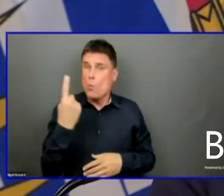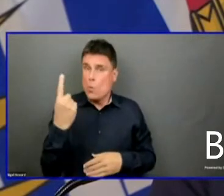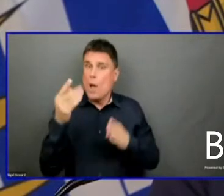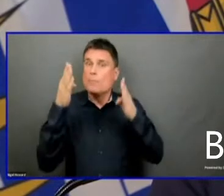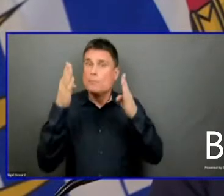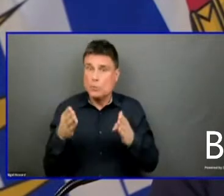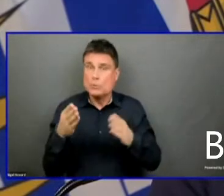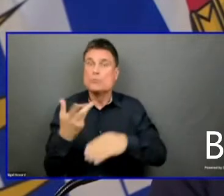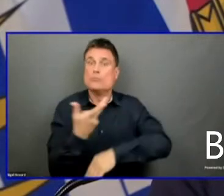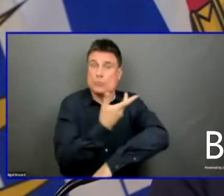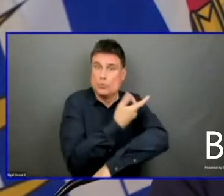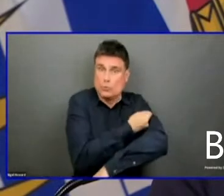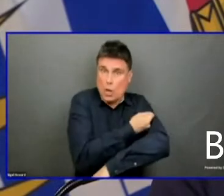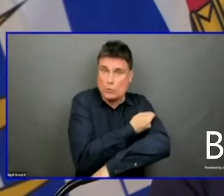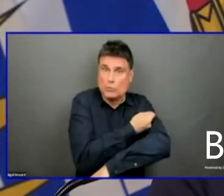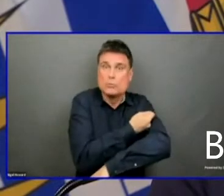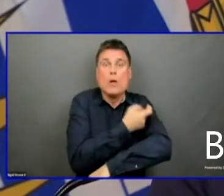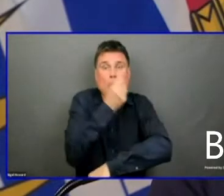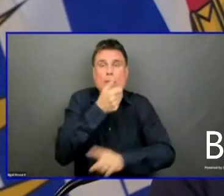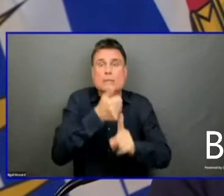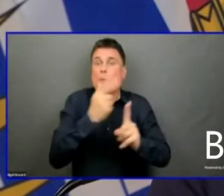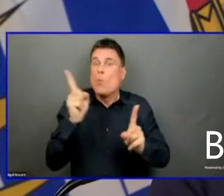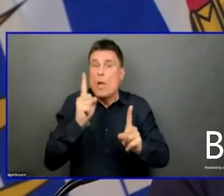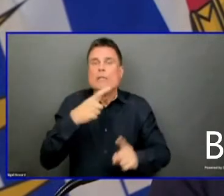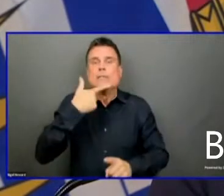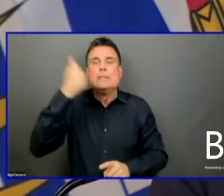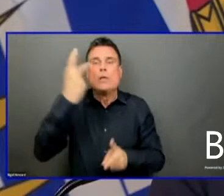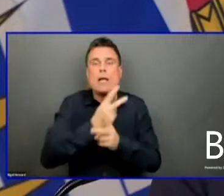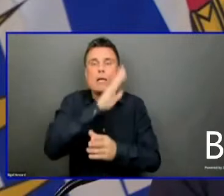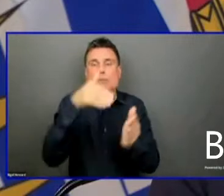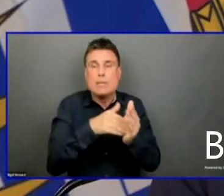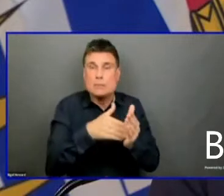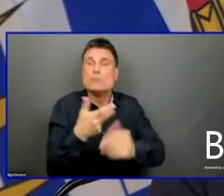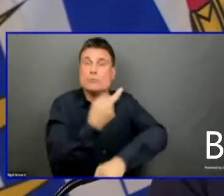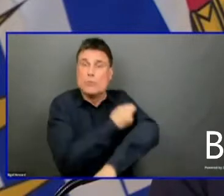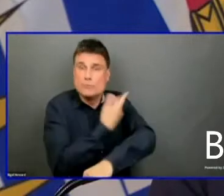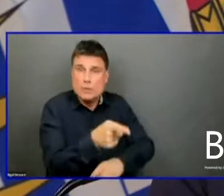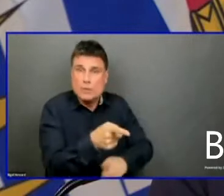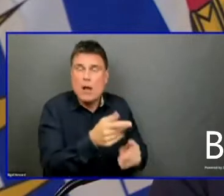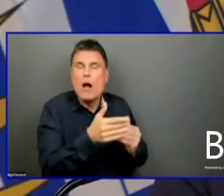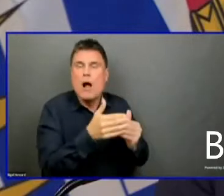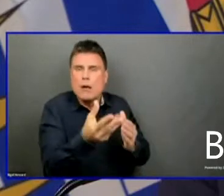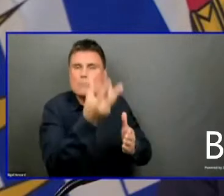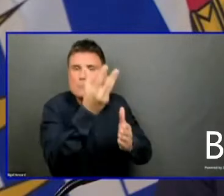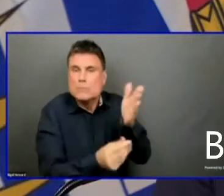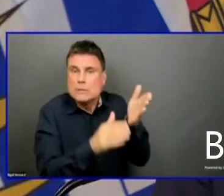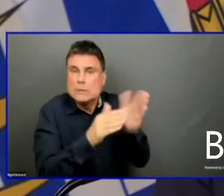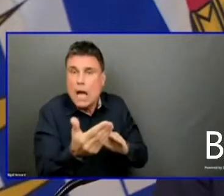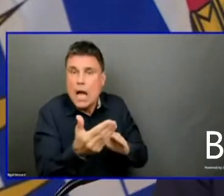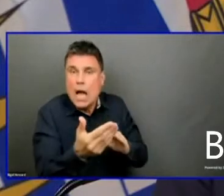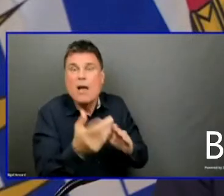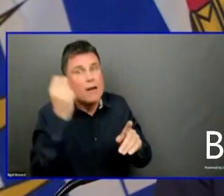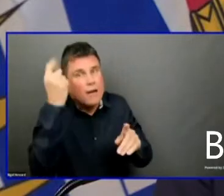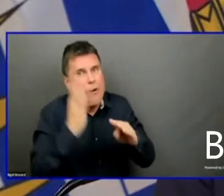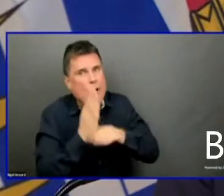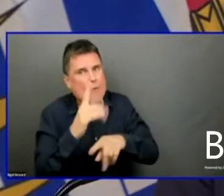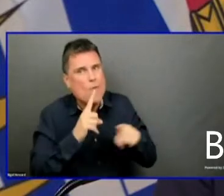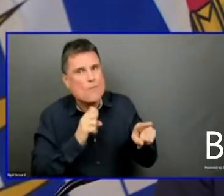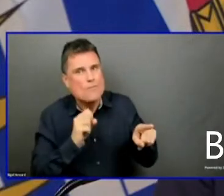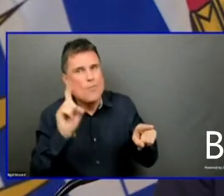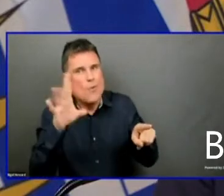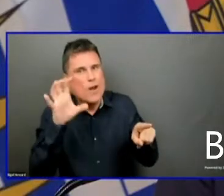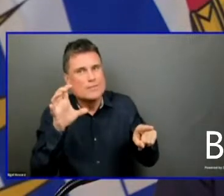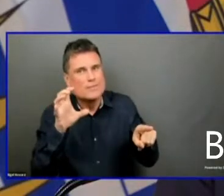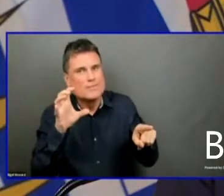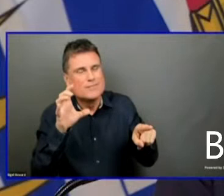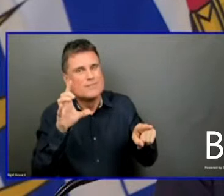100岁以上了。哎呀，100岁的老人。 Next, we go to Richard Sussman, Global News. 100岁的老人有一例打了疫苗死亡的。 Dr.